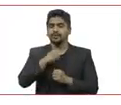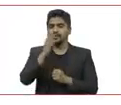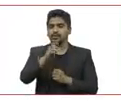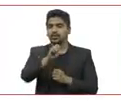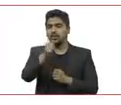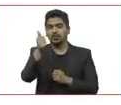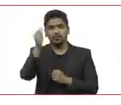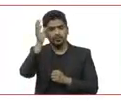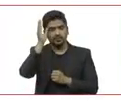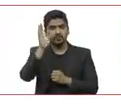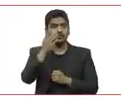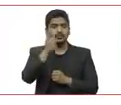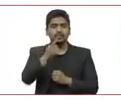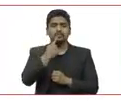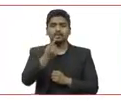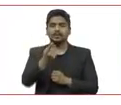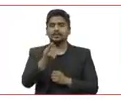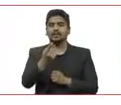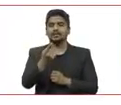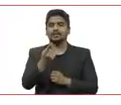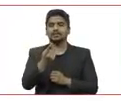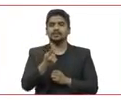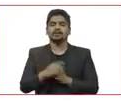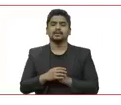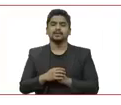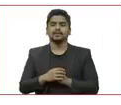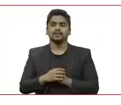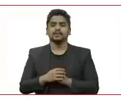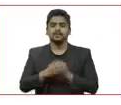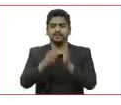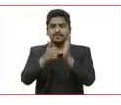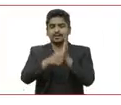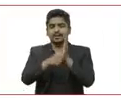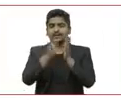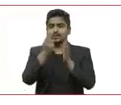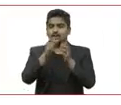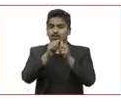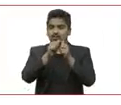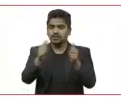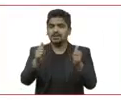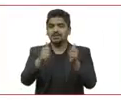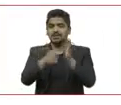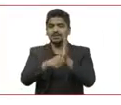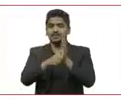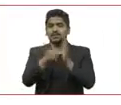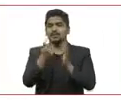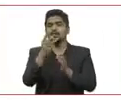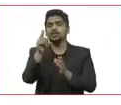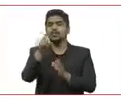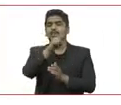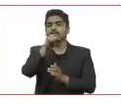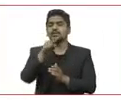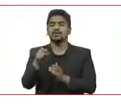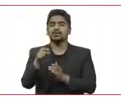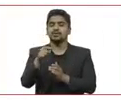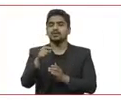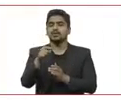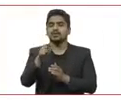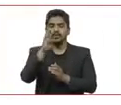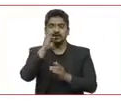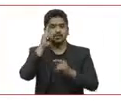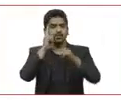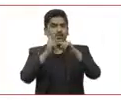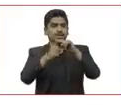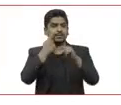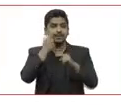याद गर्नुपर्ने एकदमै मुख्य कुरा टेस्ट भए अनुसारको टेस्टमा कति प्रतिशतहरूमा पोजिटिभ